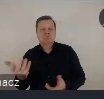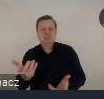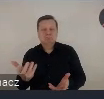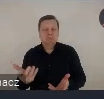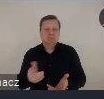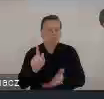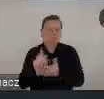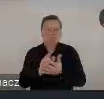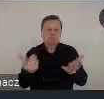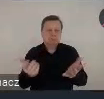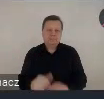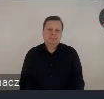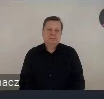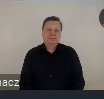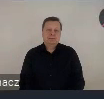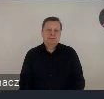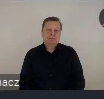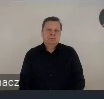temu zrobiły?